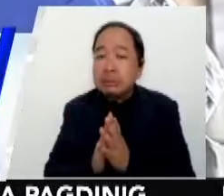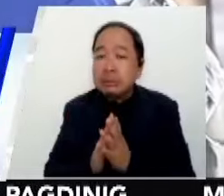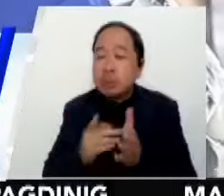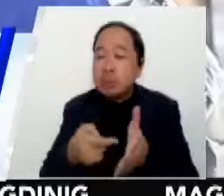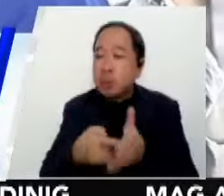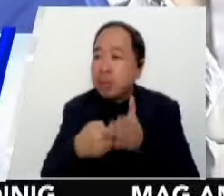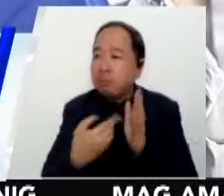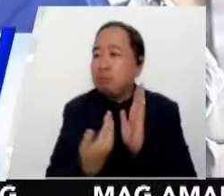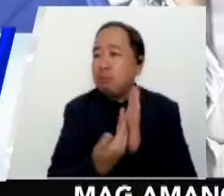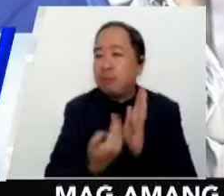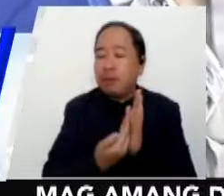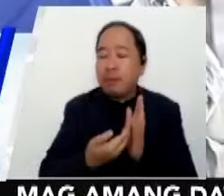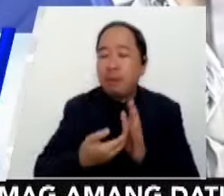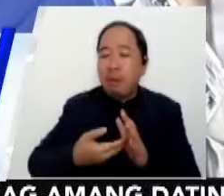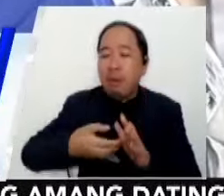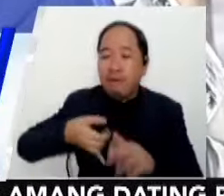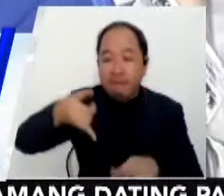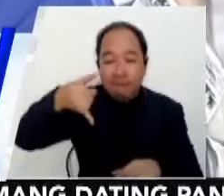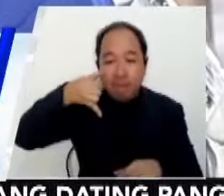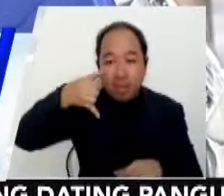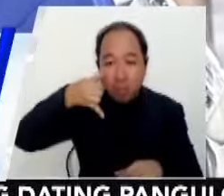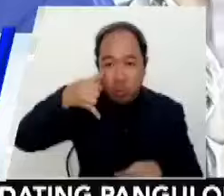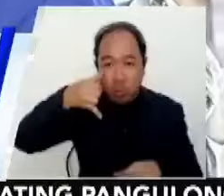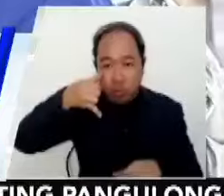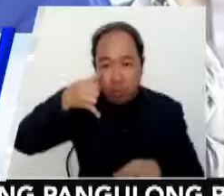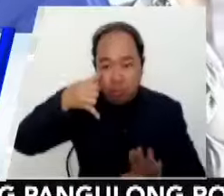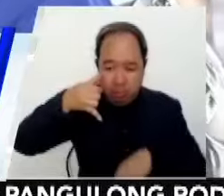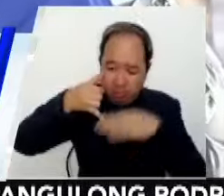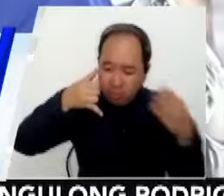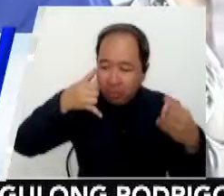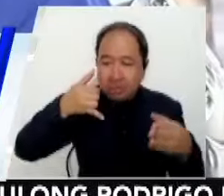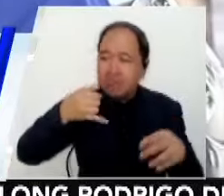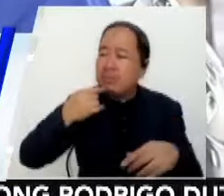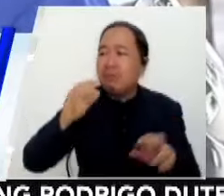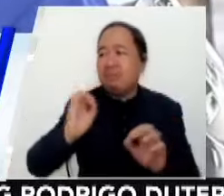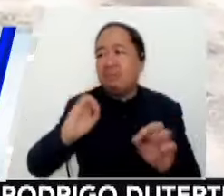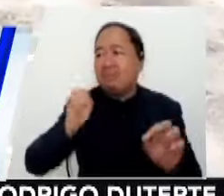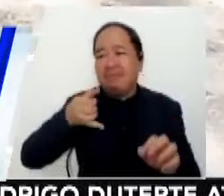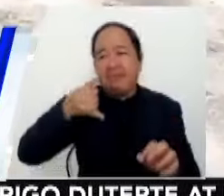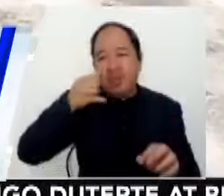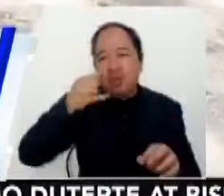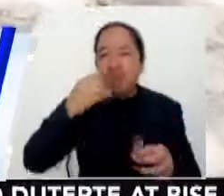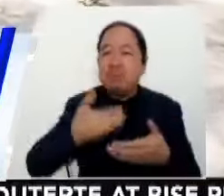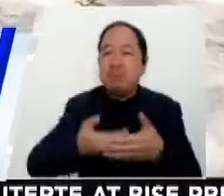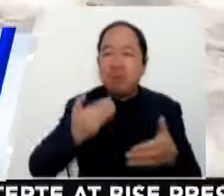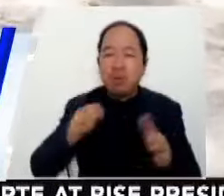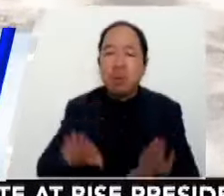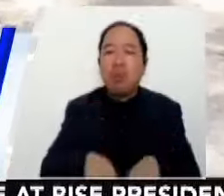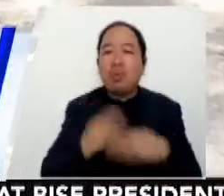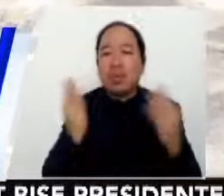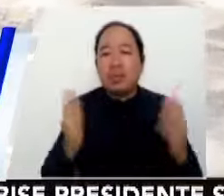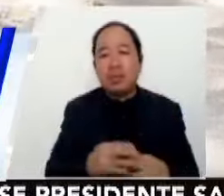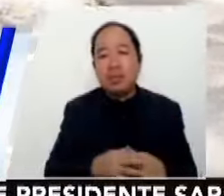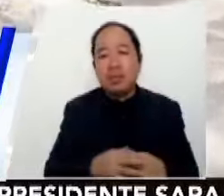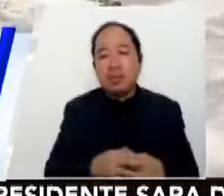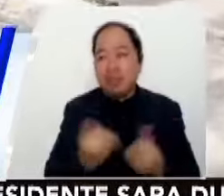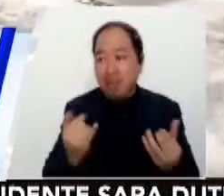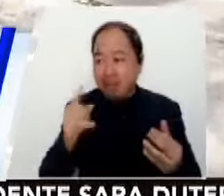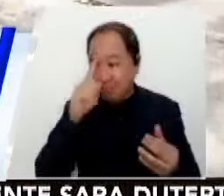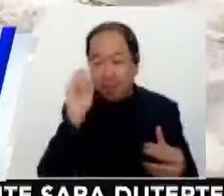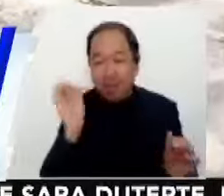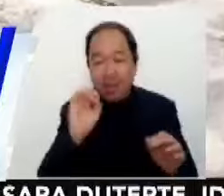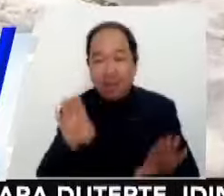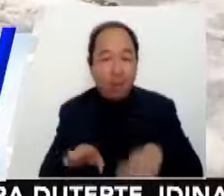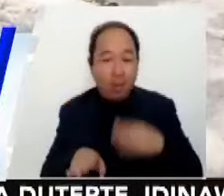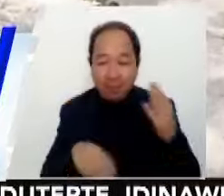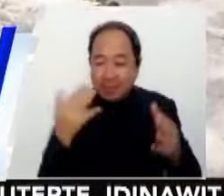video. Nasabi ko, ma'am, hindi ko po kasi na-video ang bago ko siya buksan. At dahil walang unboxing video si John, hindi raw pumayag